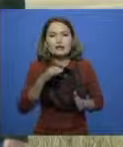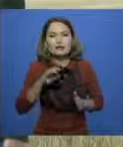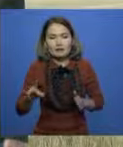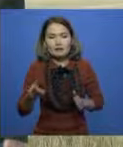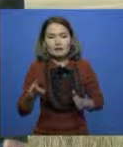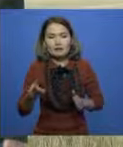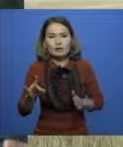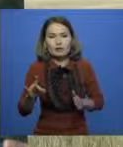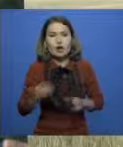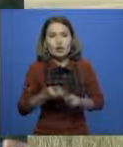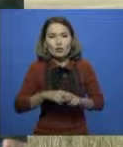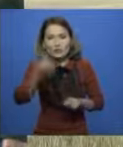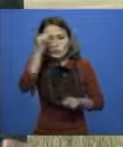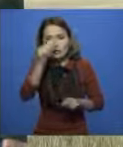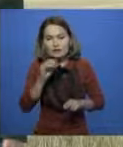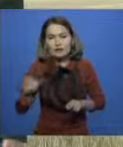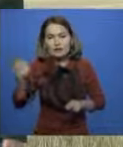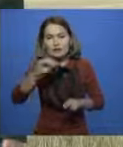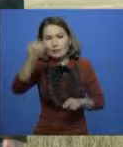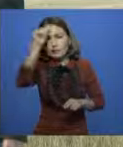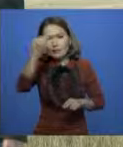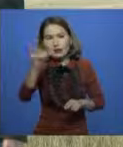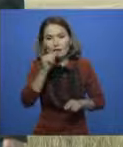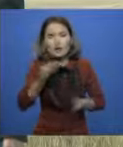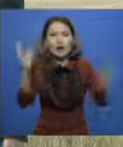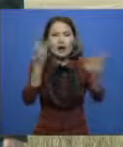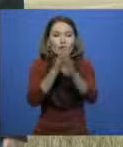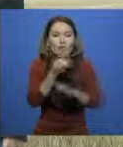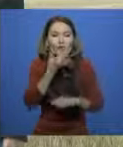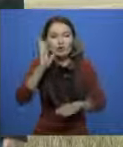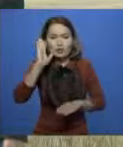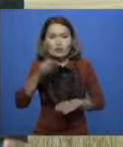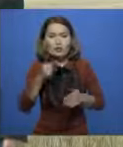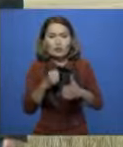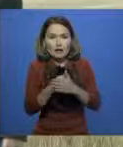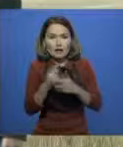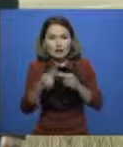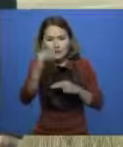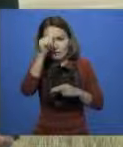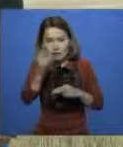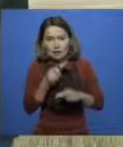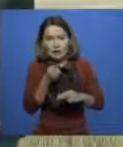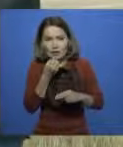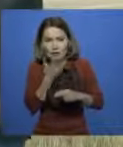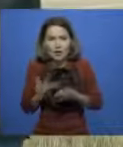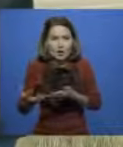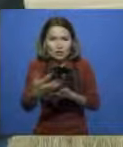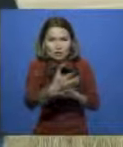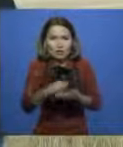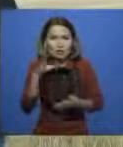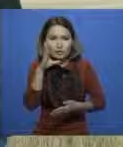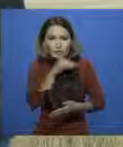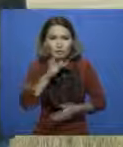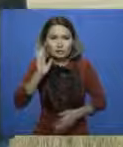осы айда, 42 айында, егер ауа райы жақсы болса, осы айдың аяғында егінді бітіреміз. Ибраш